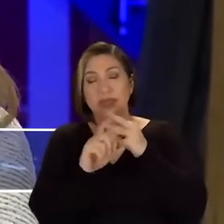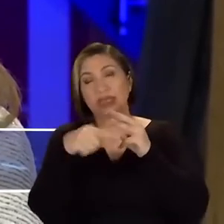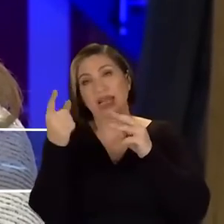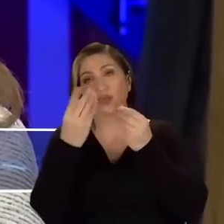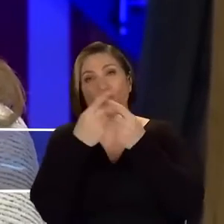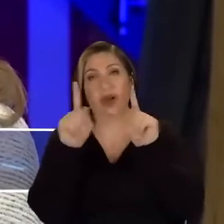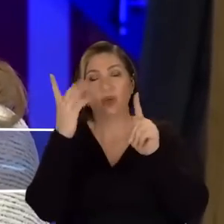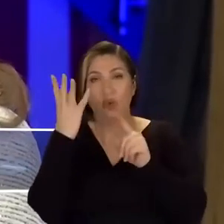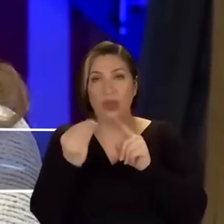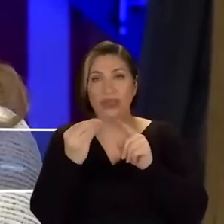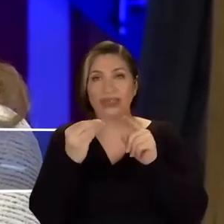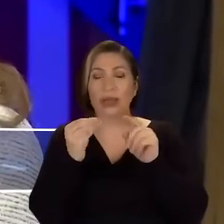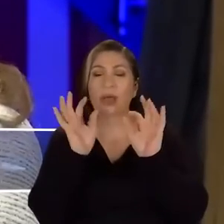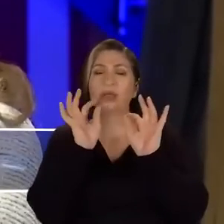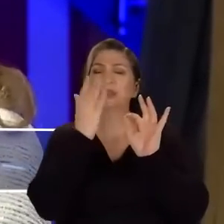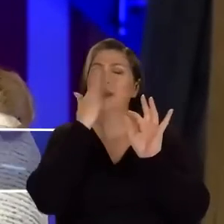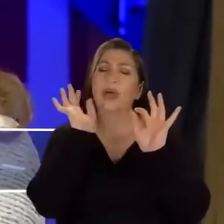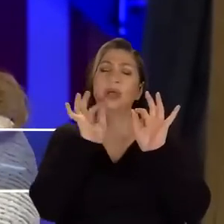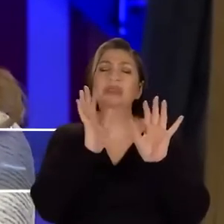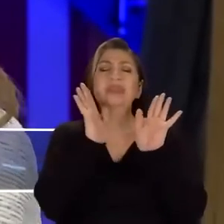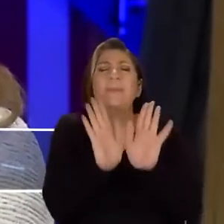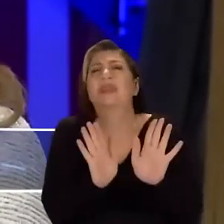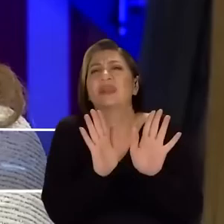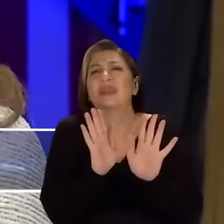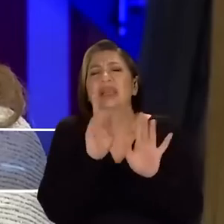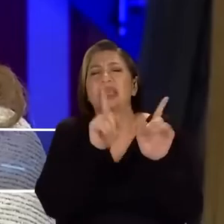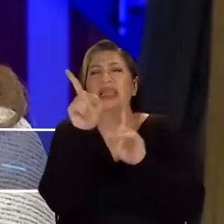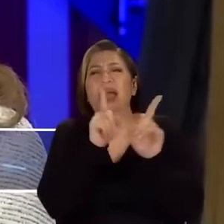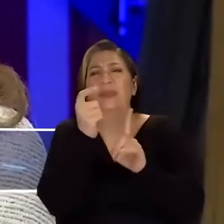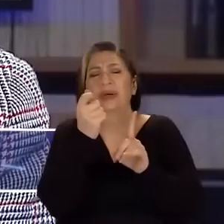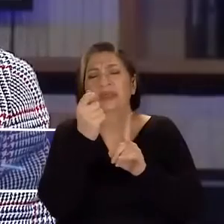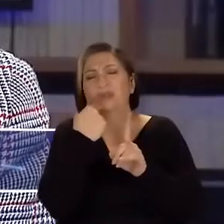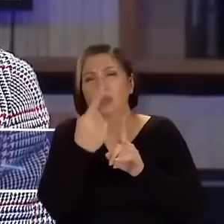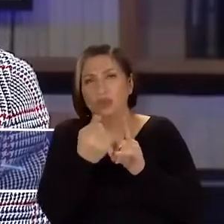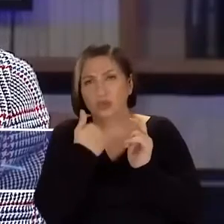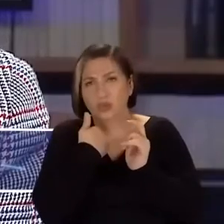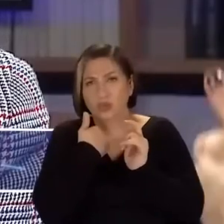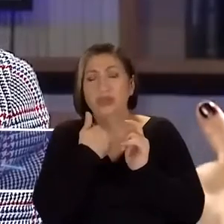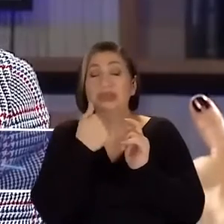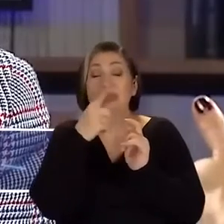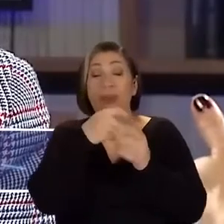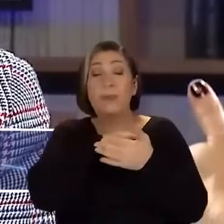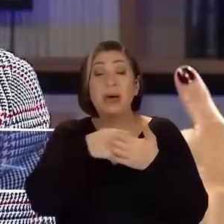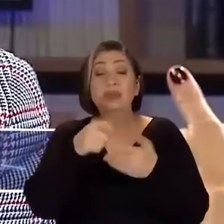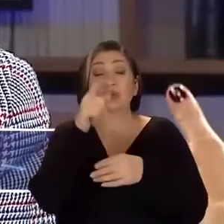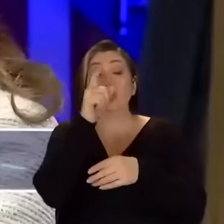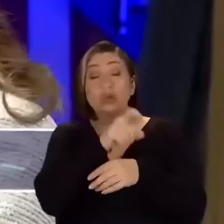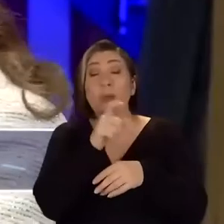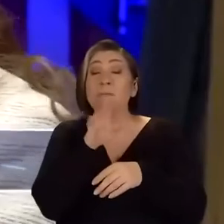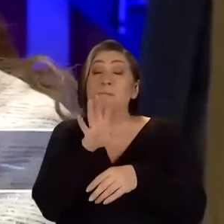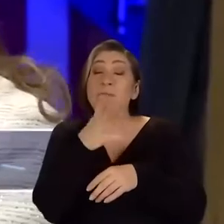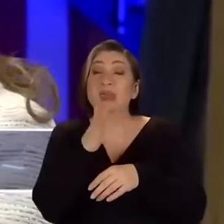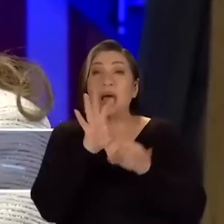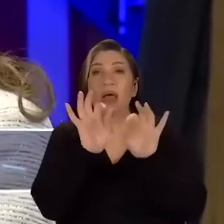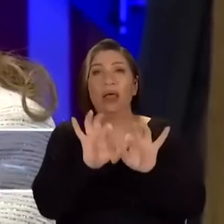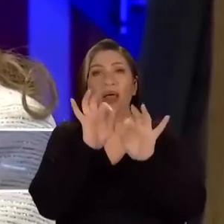çok farklı olan stabil coinler. Sabit kripto para diye Türkçe'ye çeviriyoruz biz. Şimdi sizin bu maaş sorunuzu belki